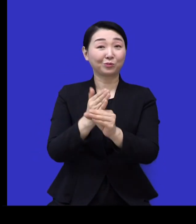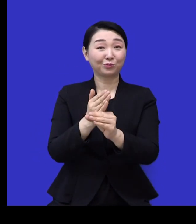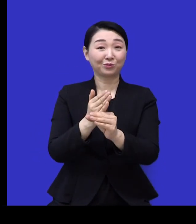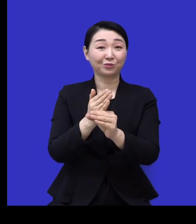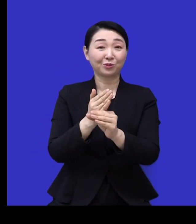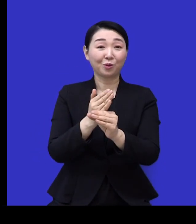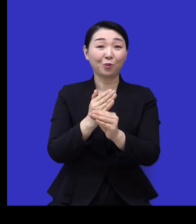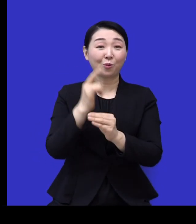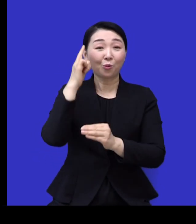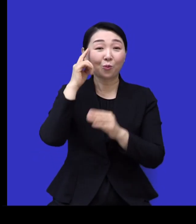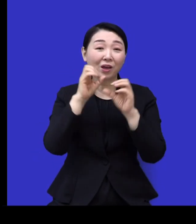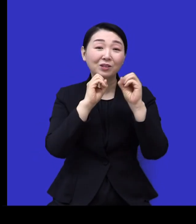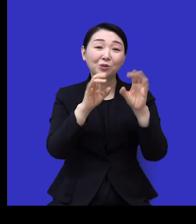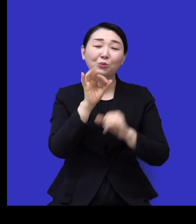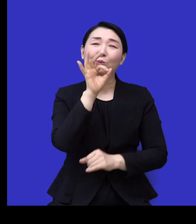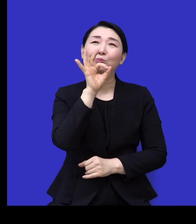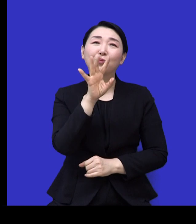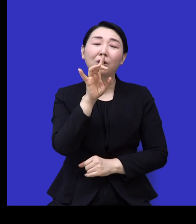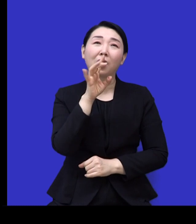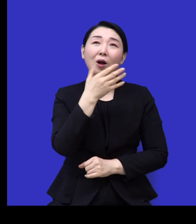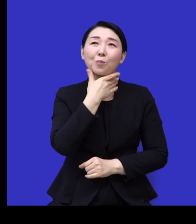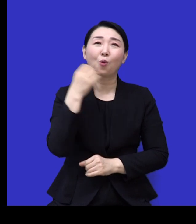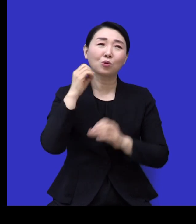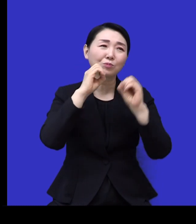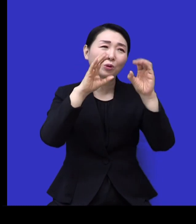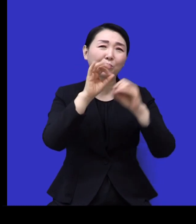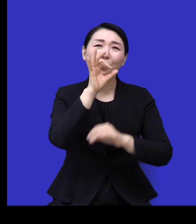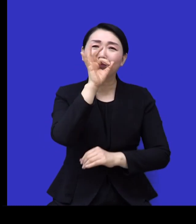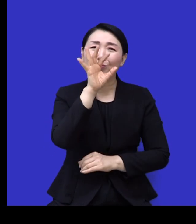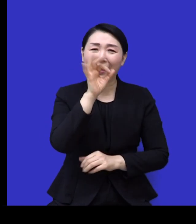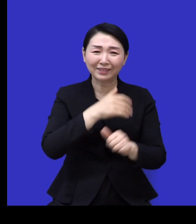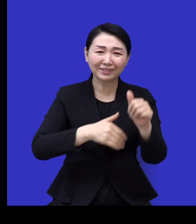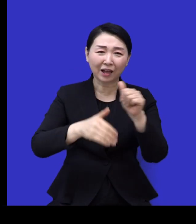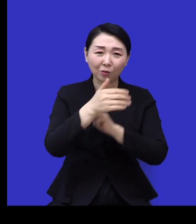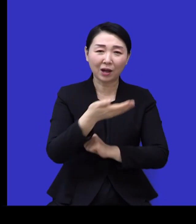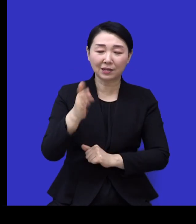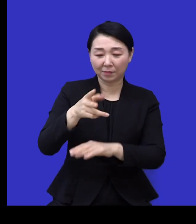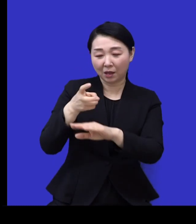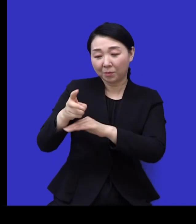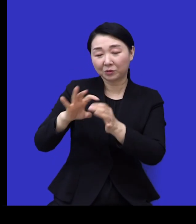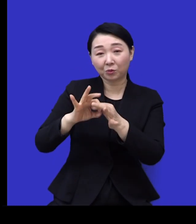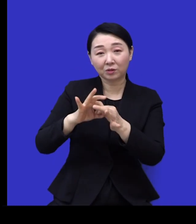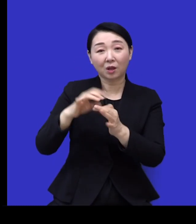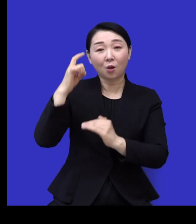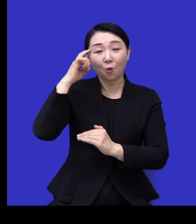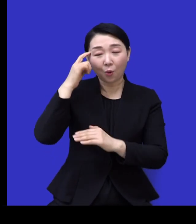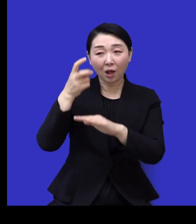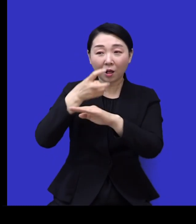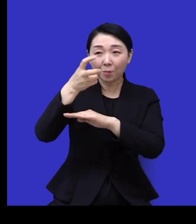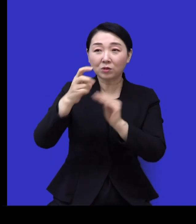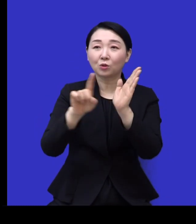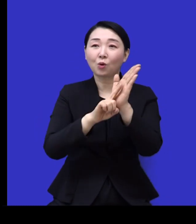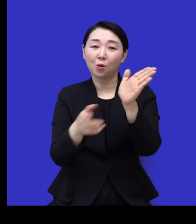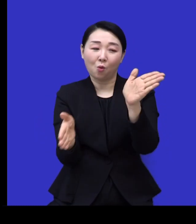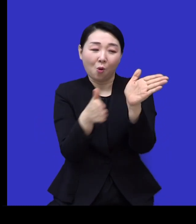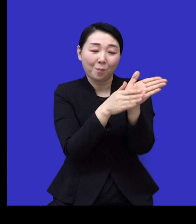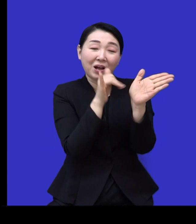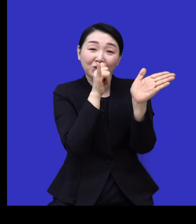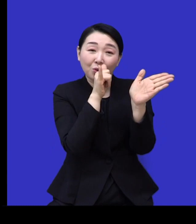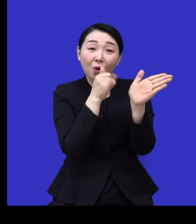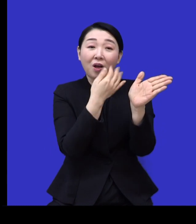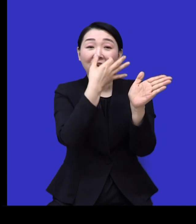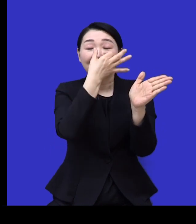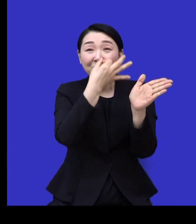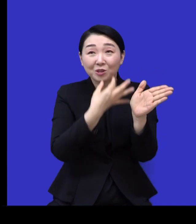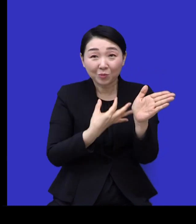뭐 전도할 수 없고 복음 전할 수 없었는데 네네. 그 버스를 통해서 버스에 이제 광고가 붙잖아요. 그래서 예. 힘들고